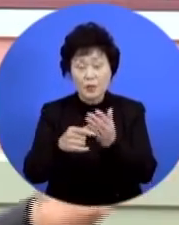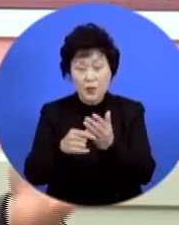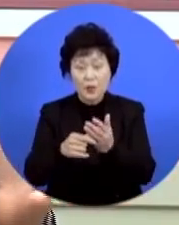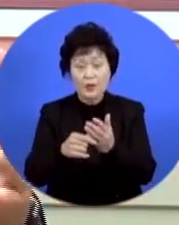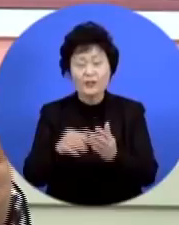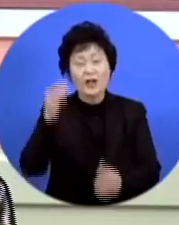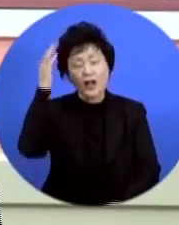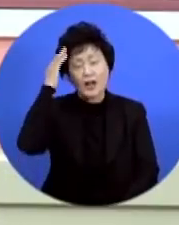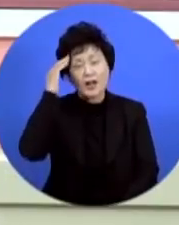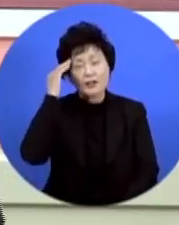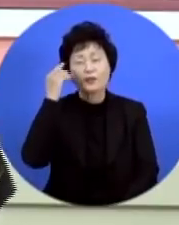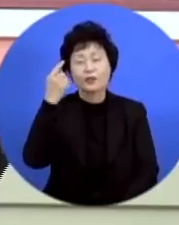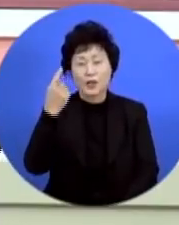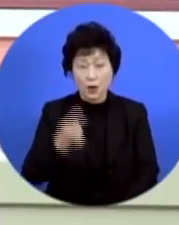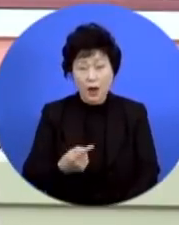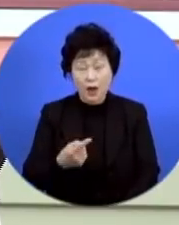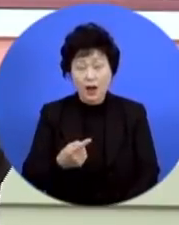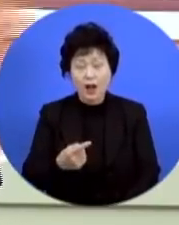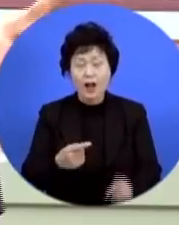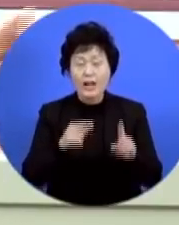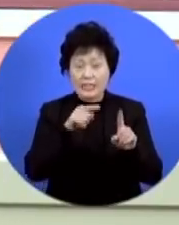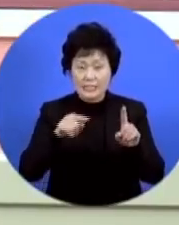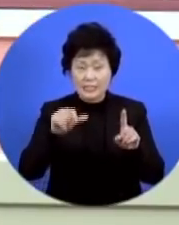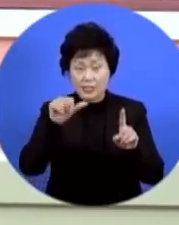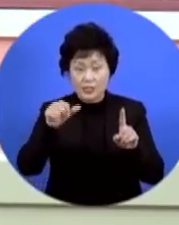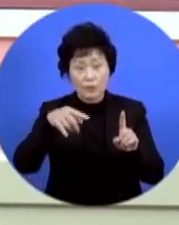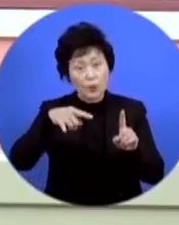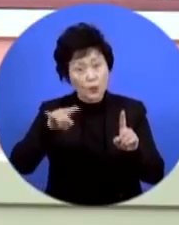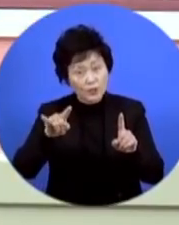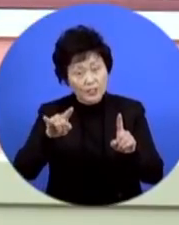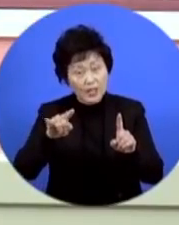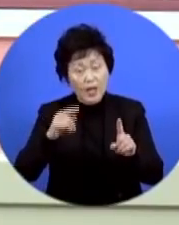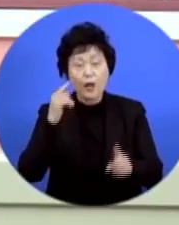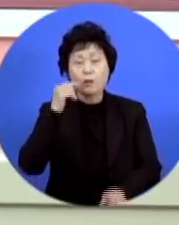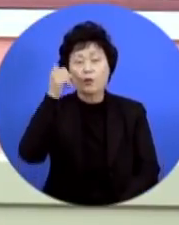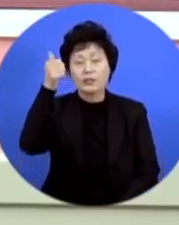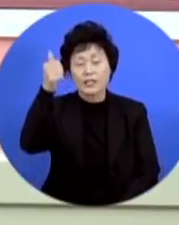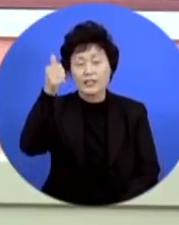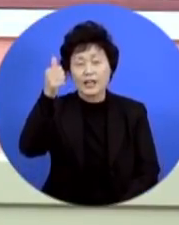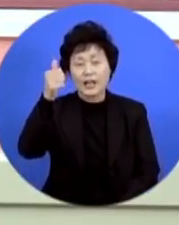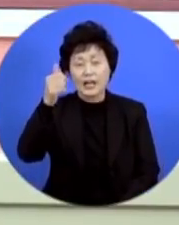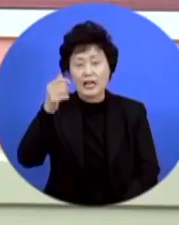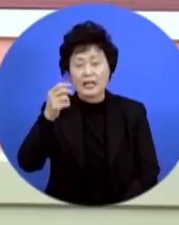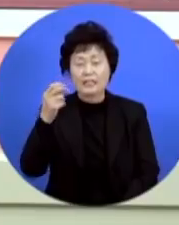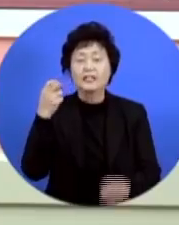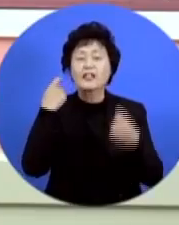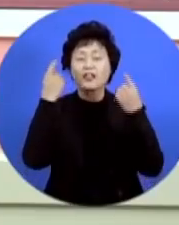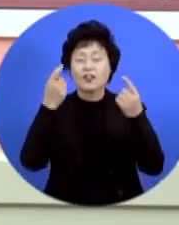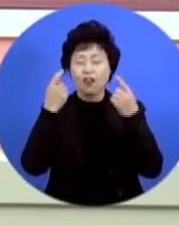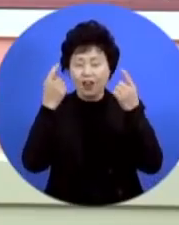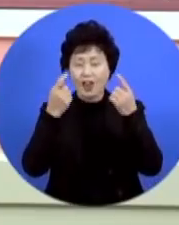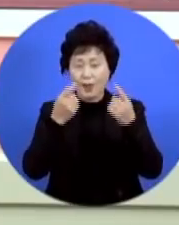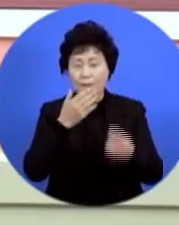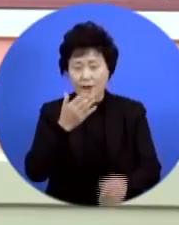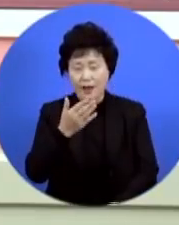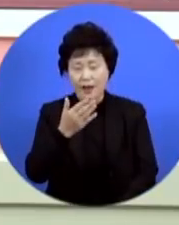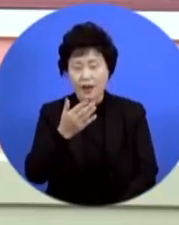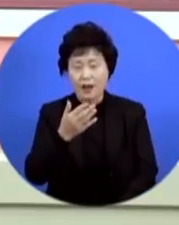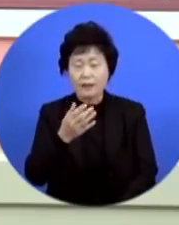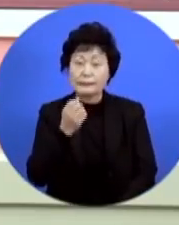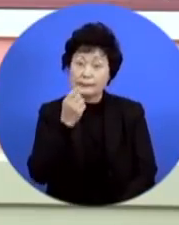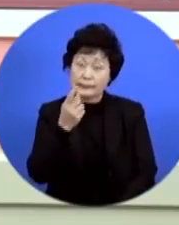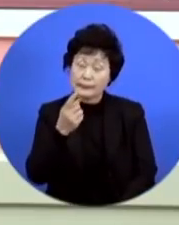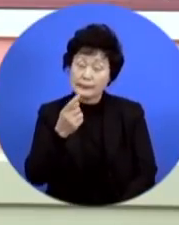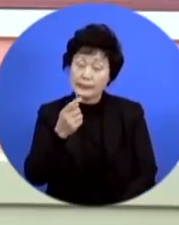오면은 우리 1.5세 목회자들은 한국 교회 앞서가는 교회들을 다 투어를 시켜주는 거예요. 그런데 그게 제가 참 못 나갈 상황이었던 한 달 반